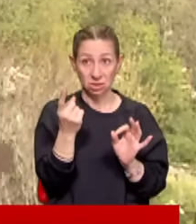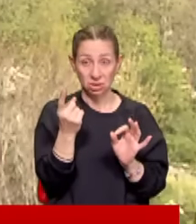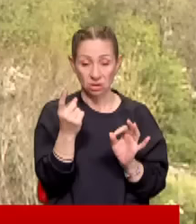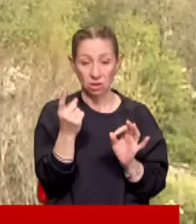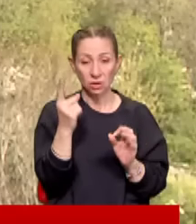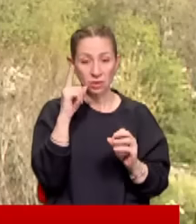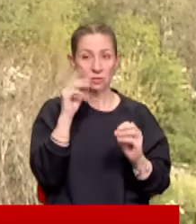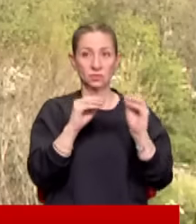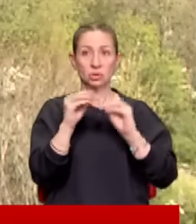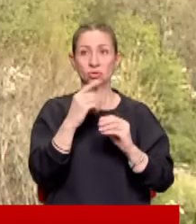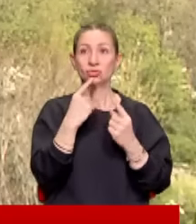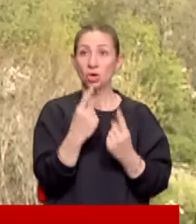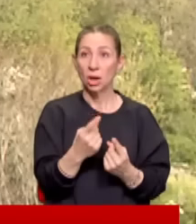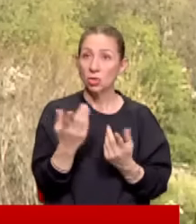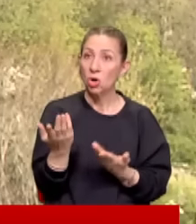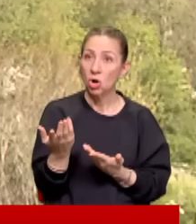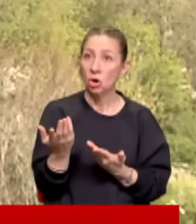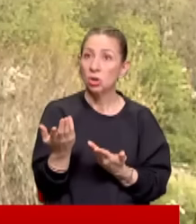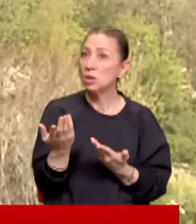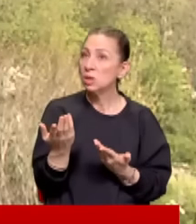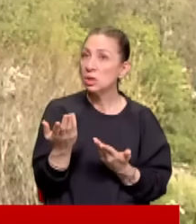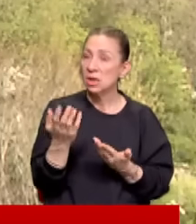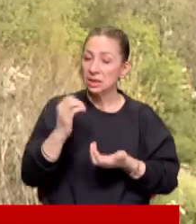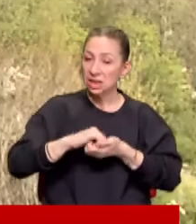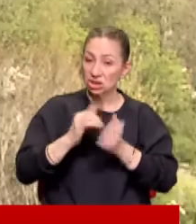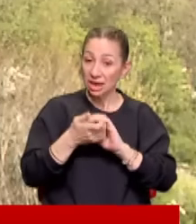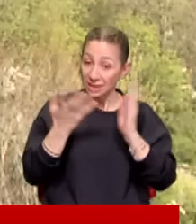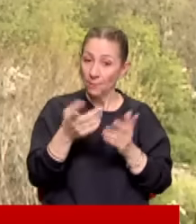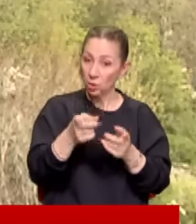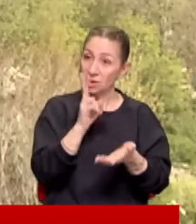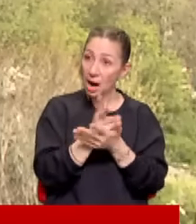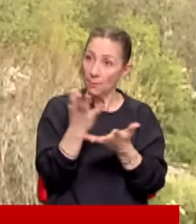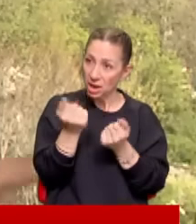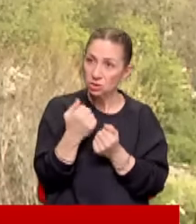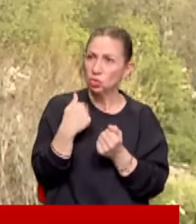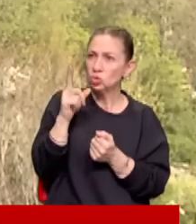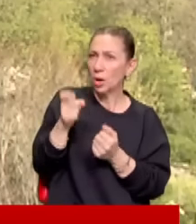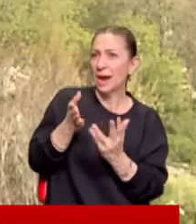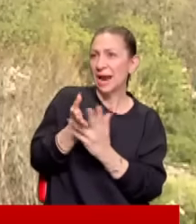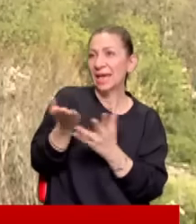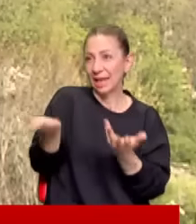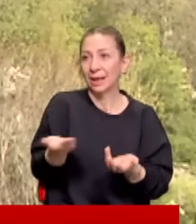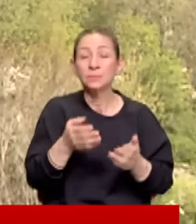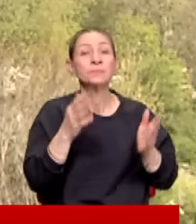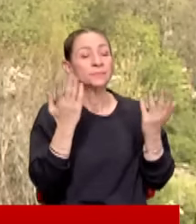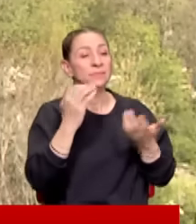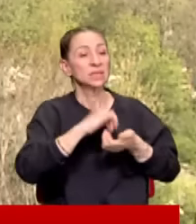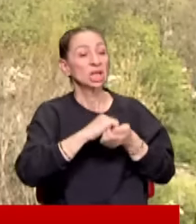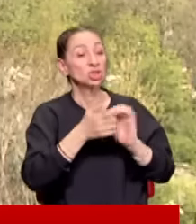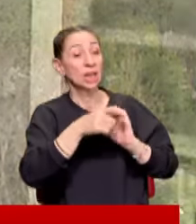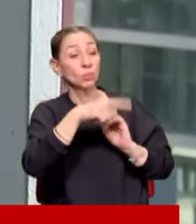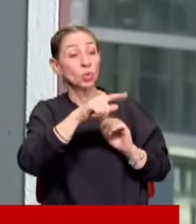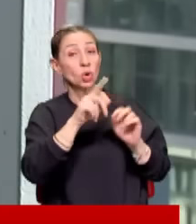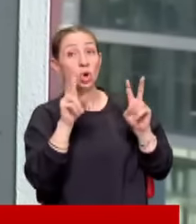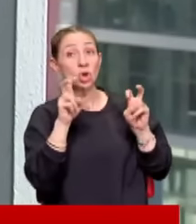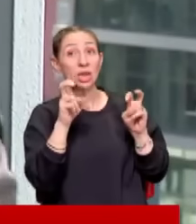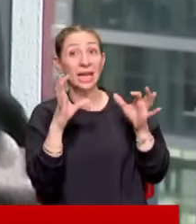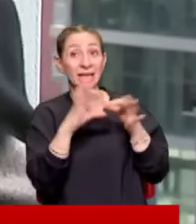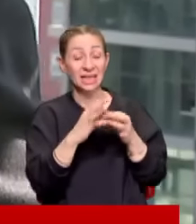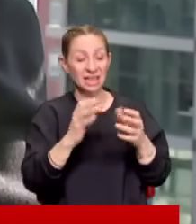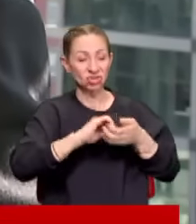tezinde savunulduğu da söyleniyor. Teşkilata rağmen bu karar mı alındı? Onu da sorayım araya girerek. Şimdi teşkilatların bu konuyla ilgili tabii